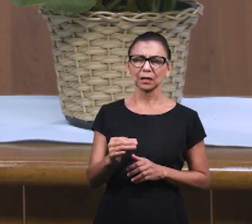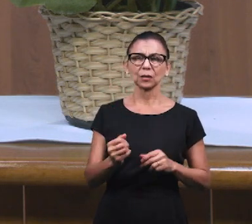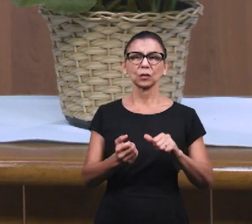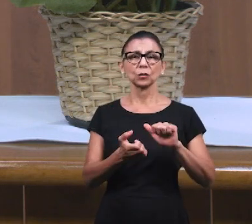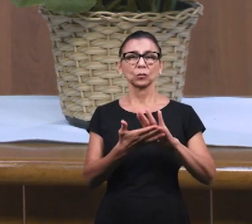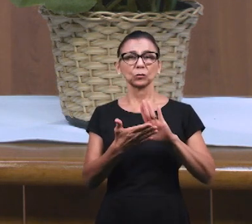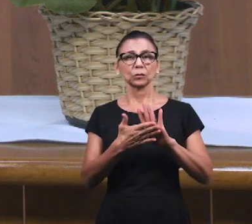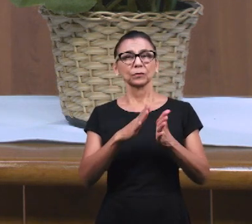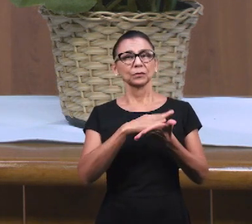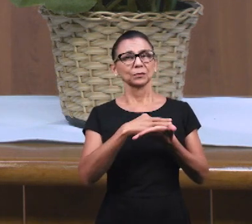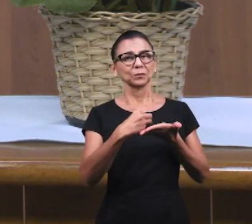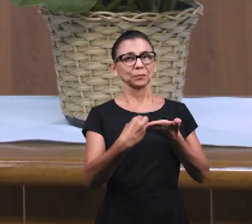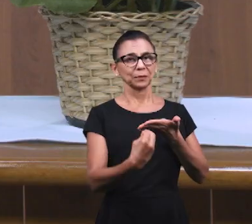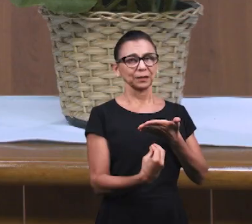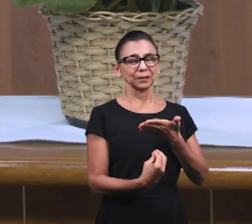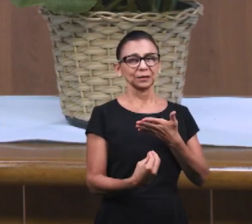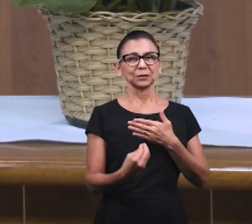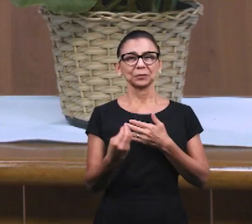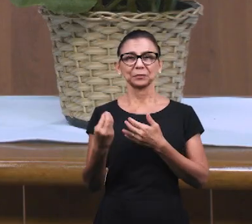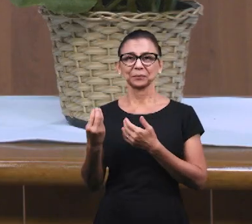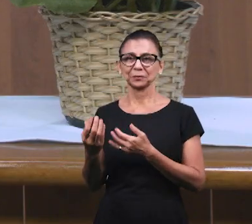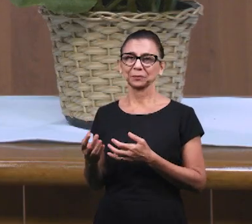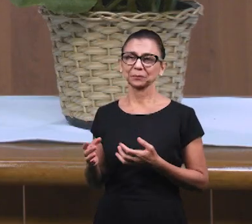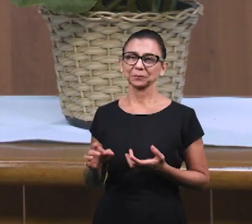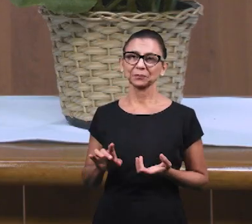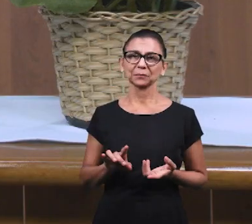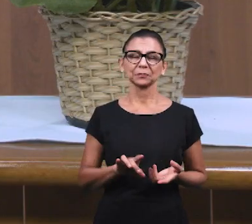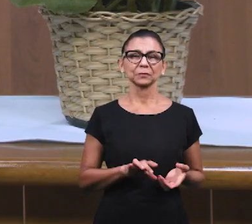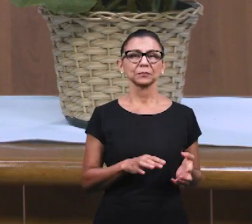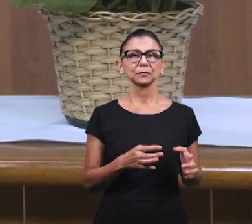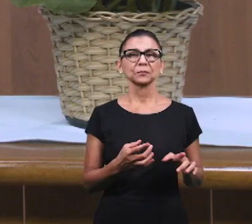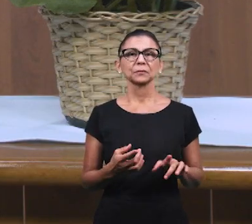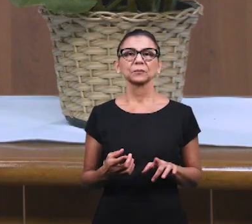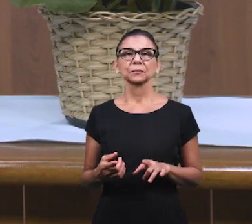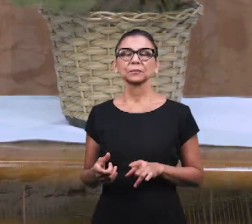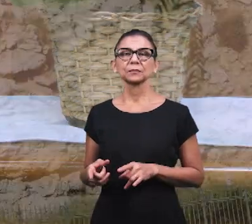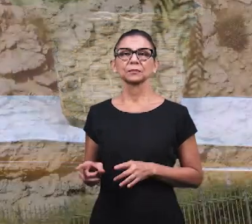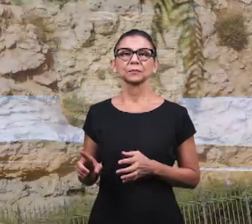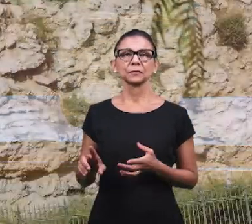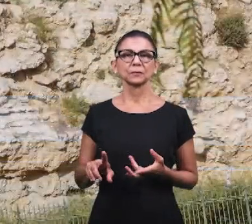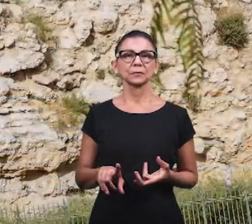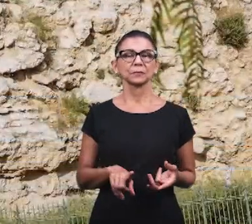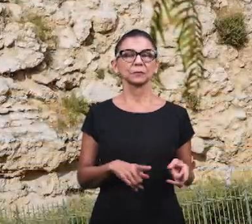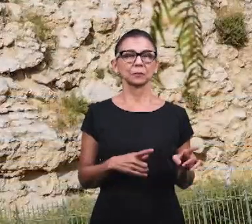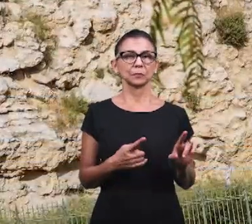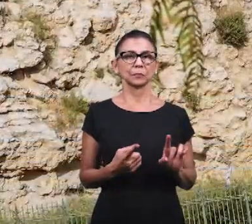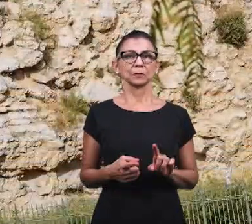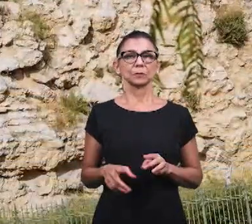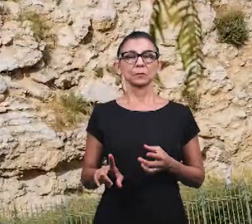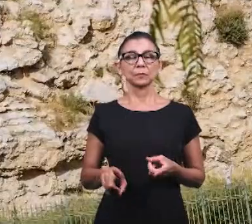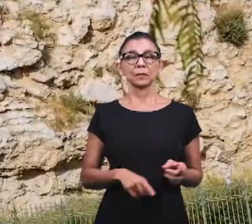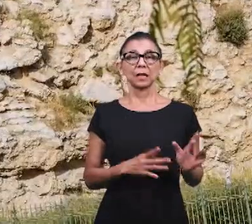en chantant, la lettre de la louange va être projetée. Vous allez avoir l'opportunité avec nous de louer le Seigneur.